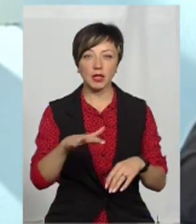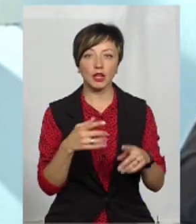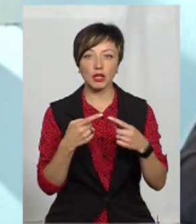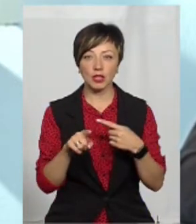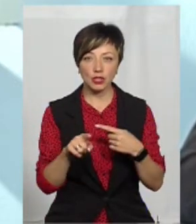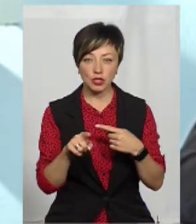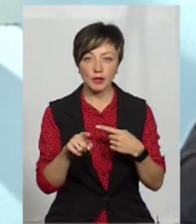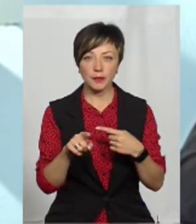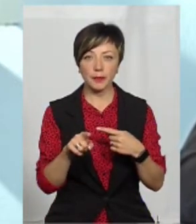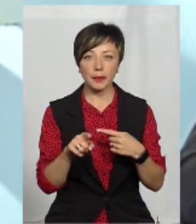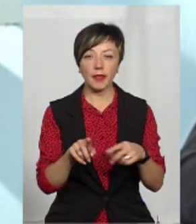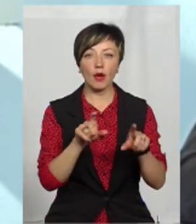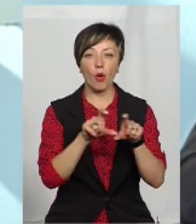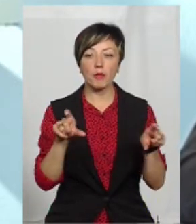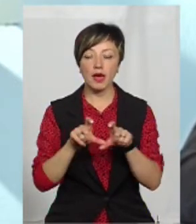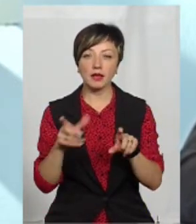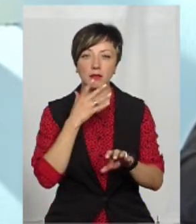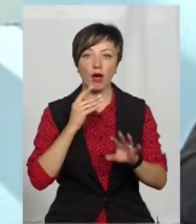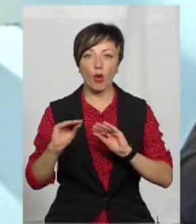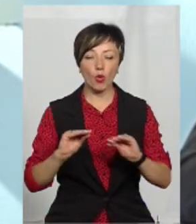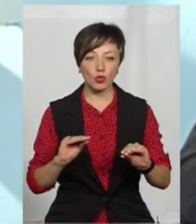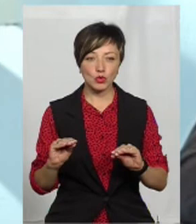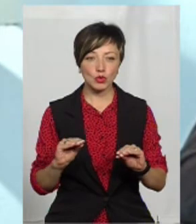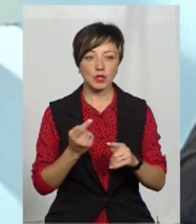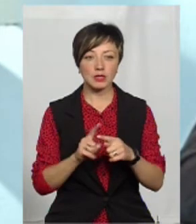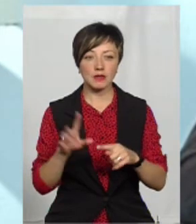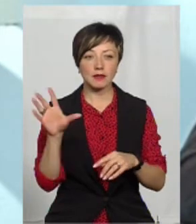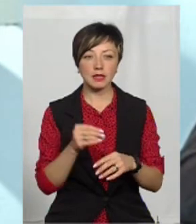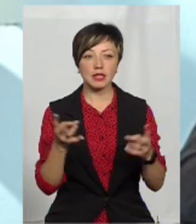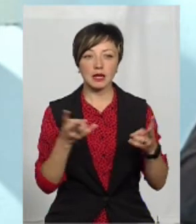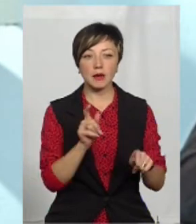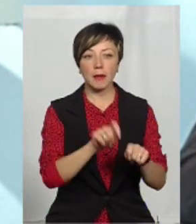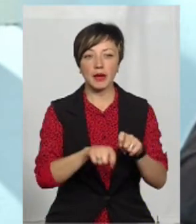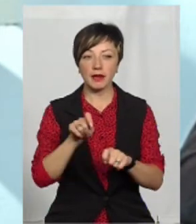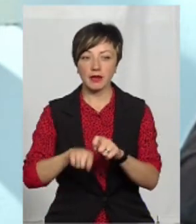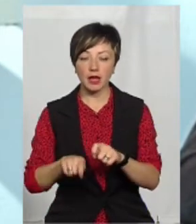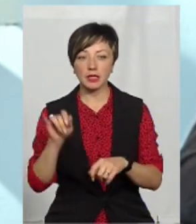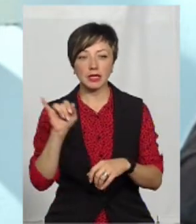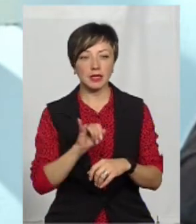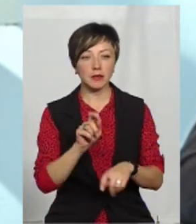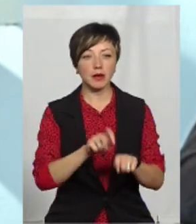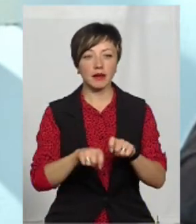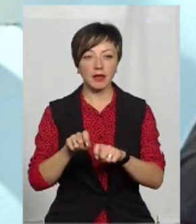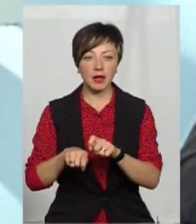інші об'єкти благоустрою. Це все треба перевіряти і